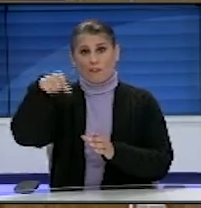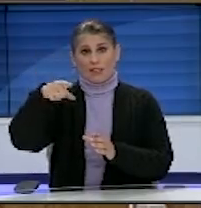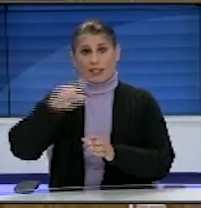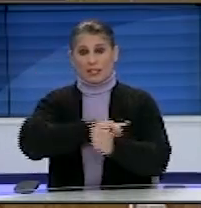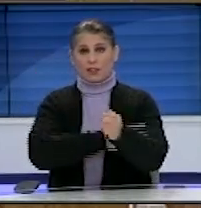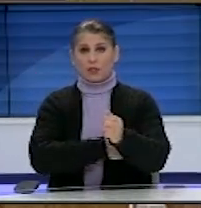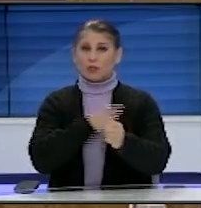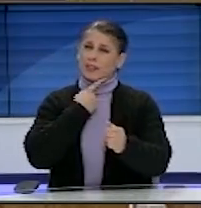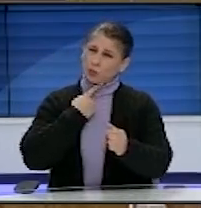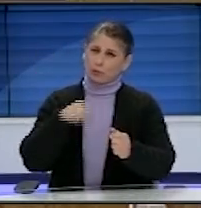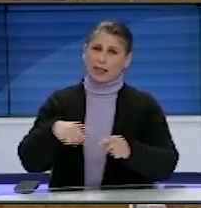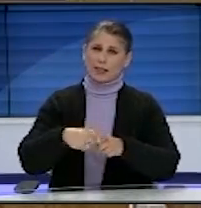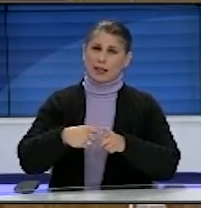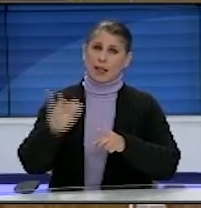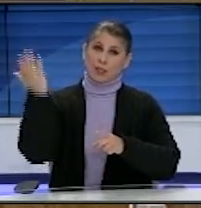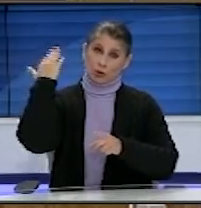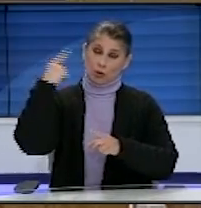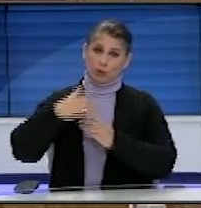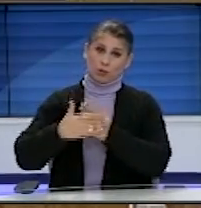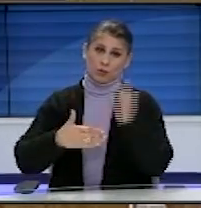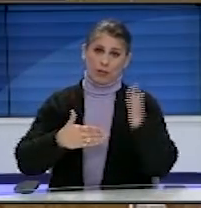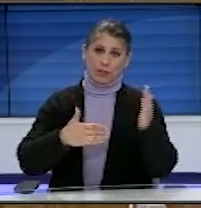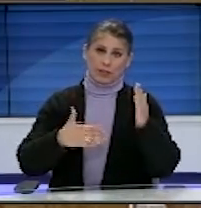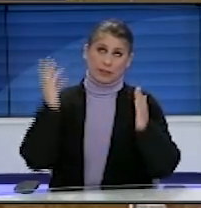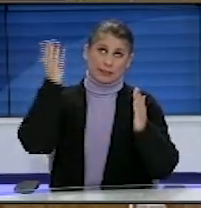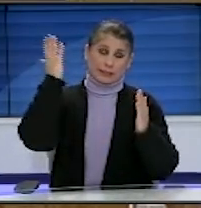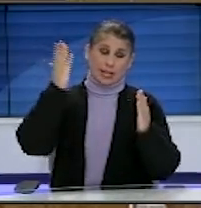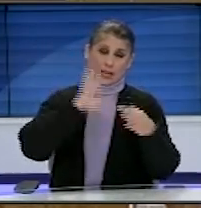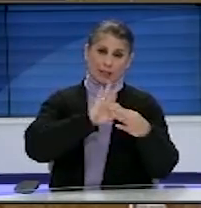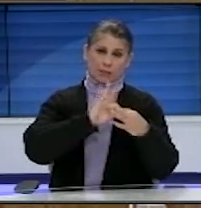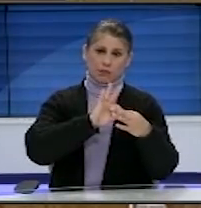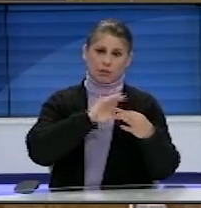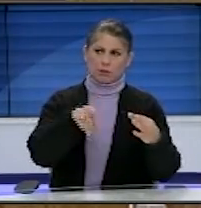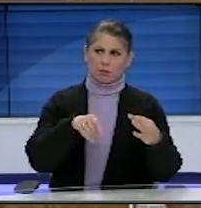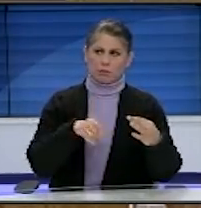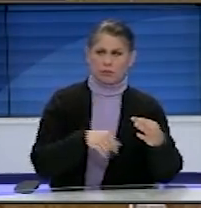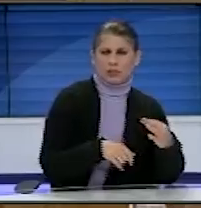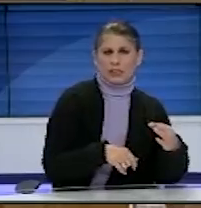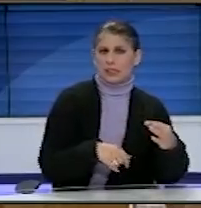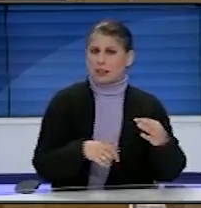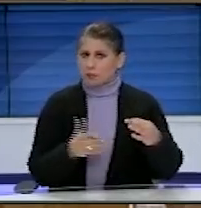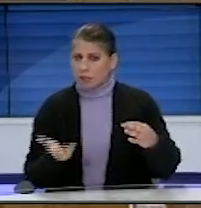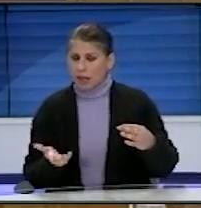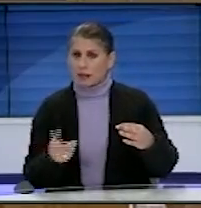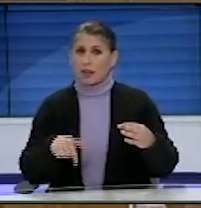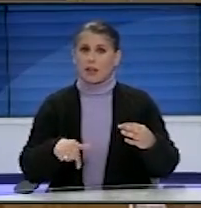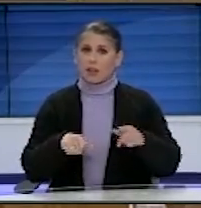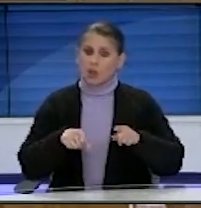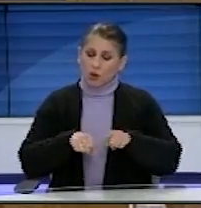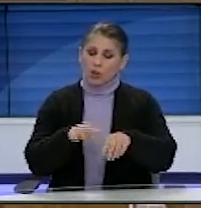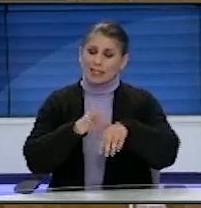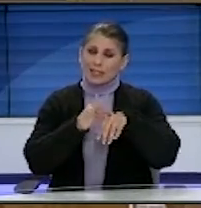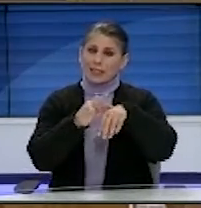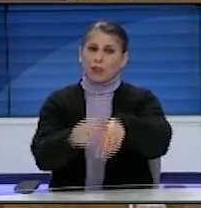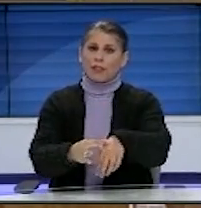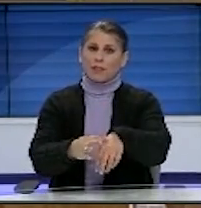δήθεν αρεστή η Ελλάδα τότε στους δυτικούς υποτίθεται συμμάχους της, οι οποίοι της γύρισαν τελικά την πλάτη, ενώ συνοδεύτηκε